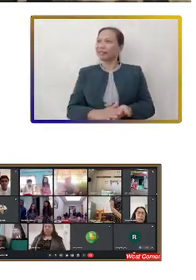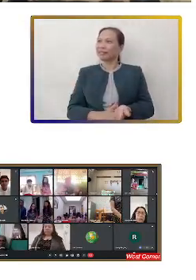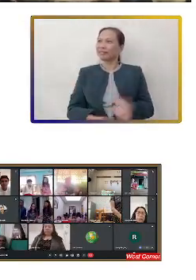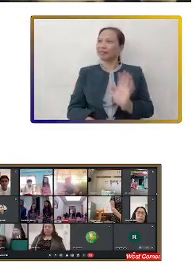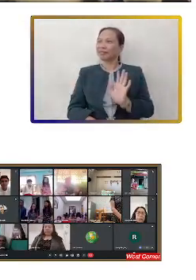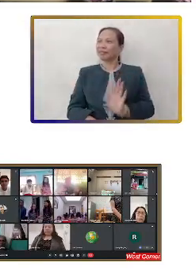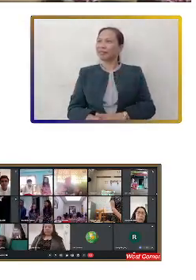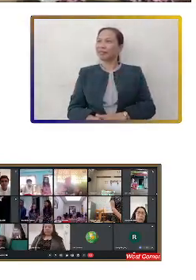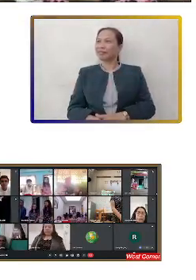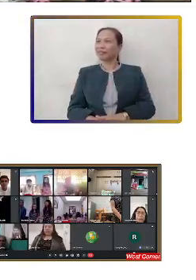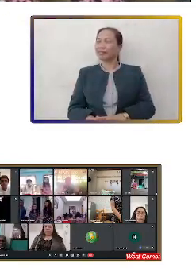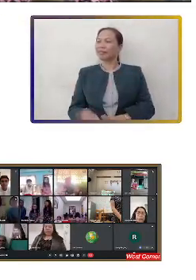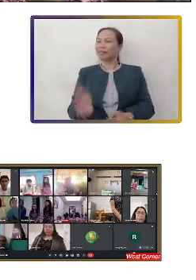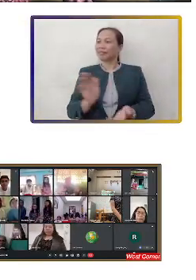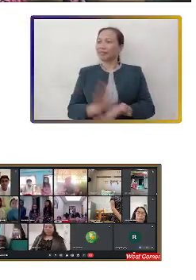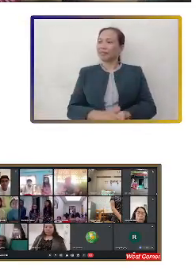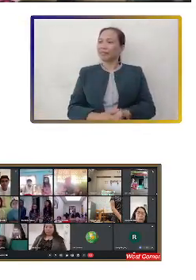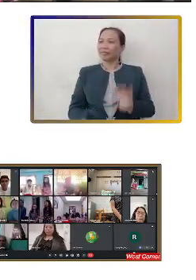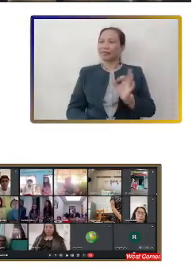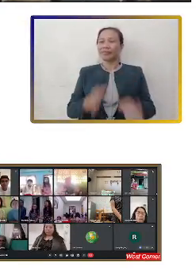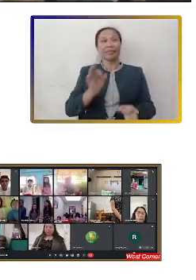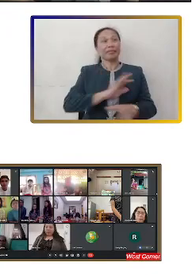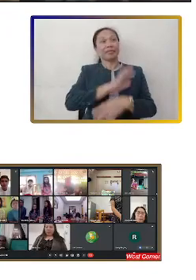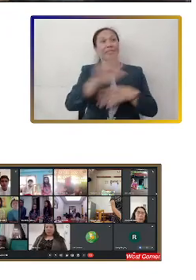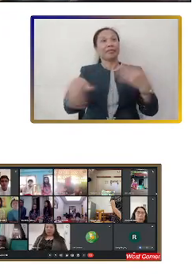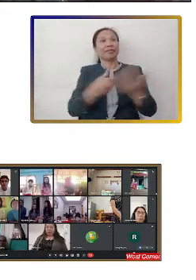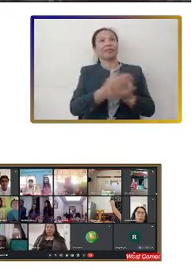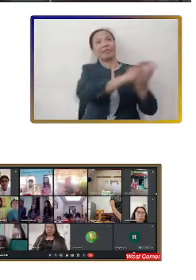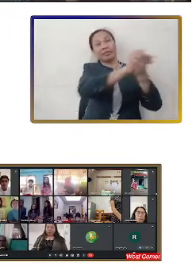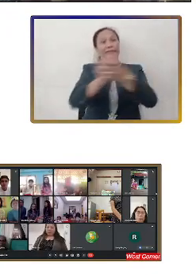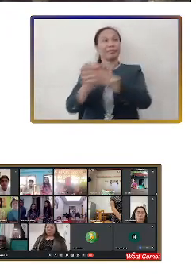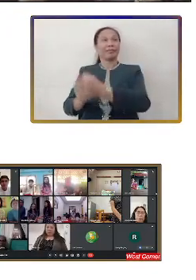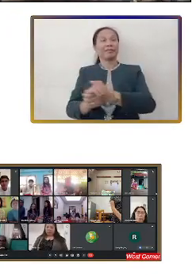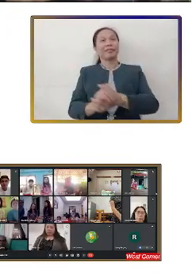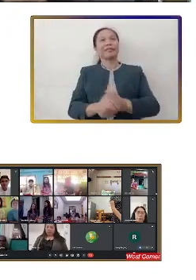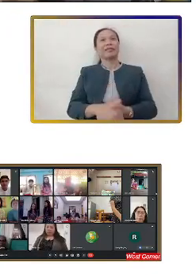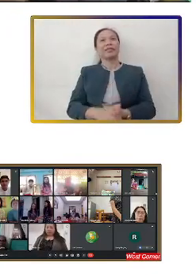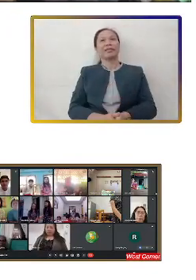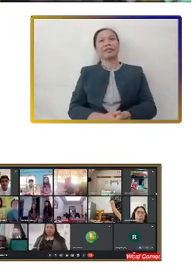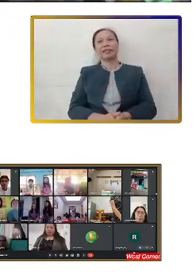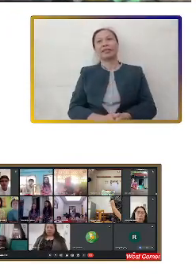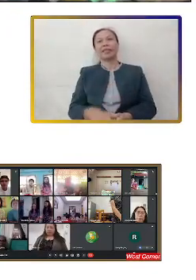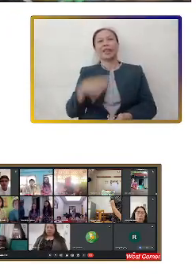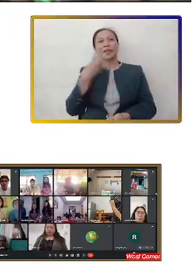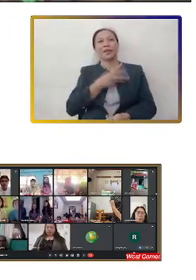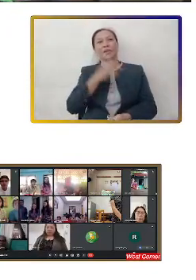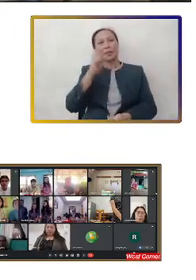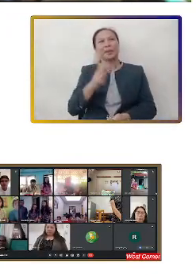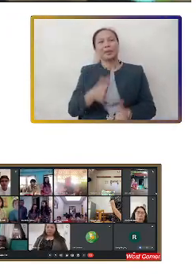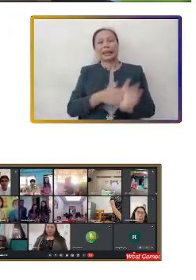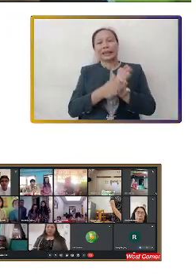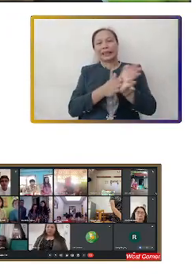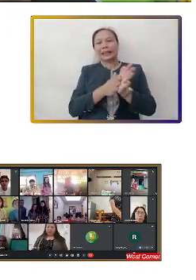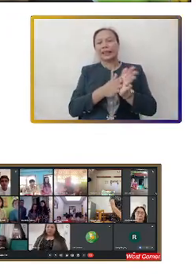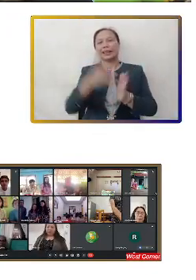Alright, alright. Kung nakapagkamay na po tayo sa bawat isa, I believe we are still excited for the service. Amen!